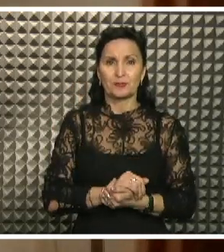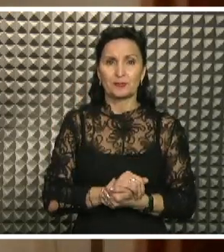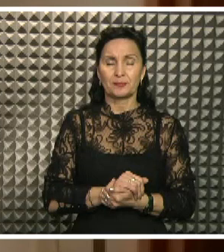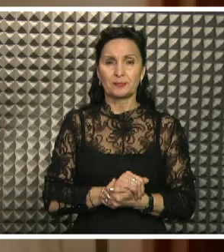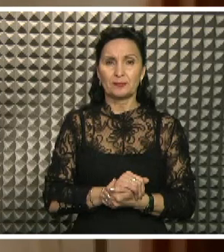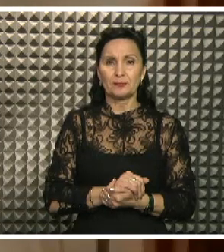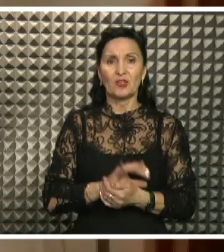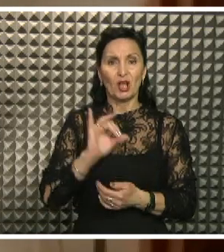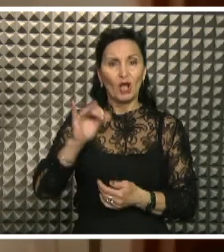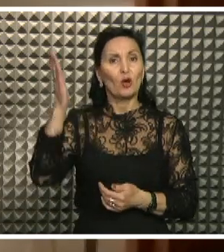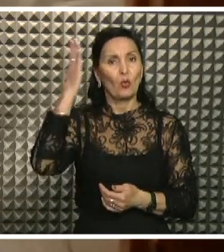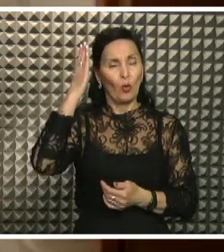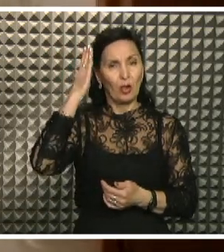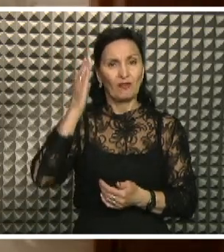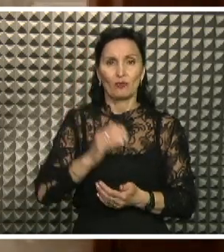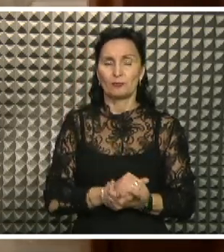И голову.